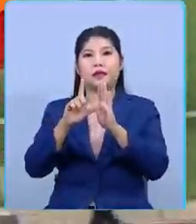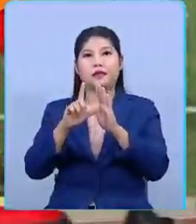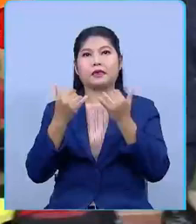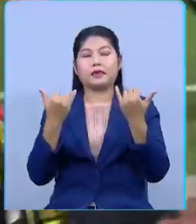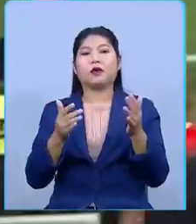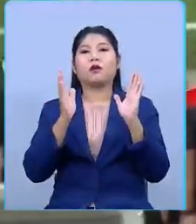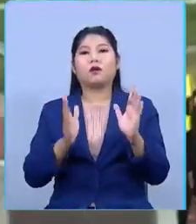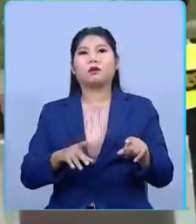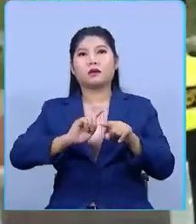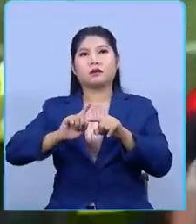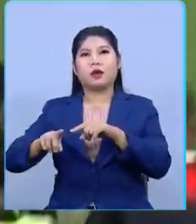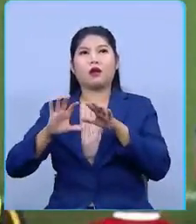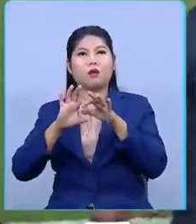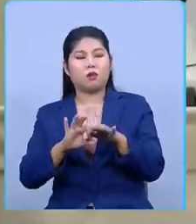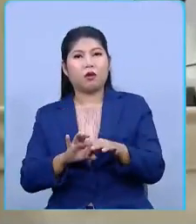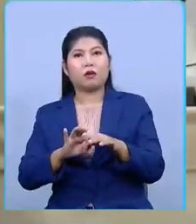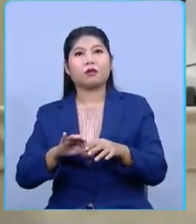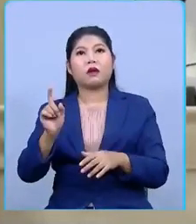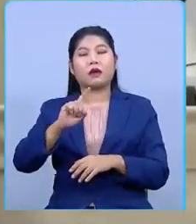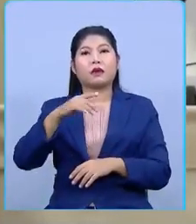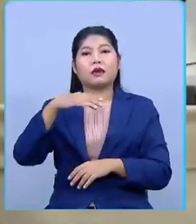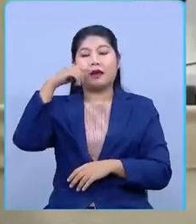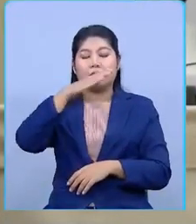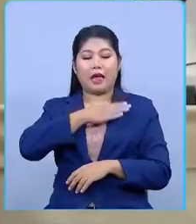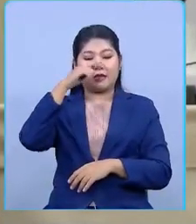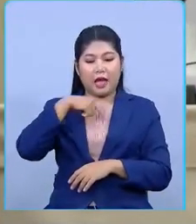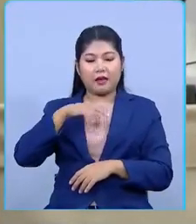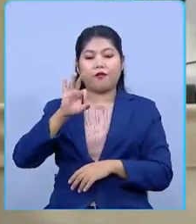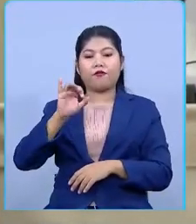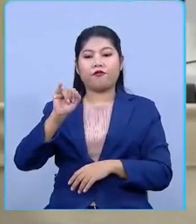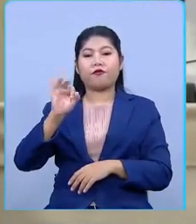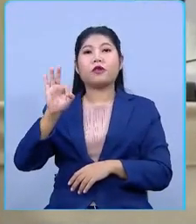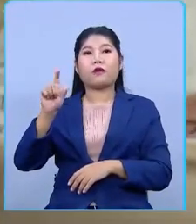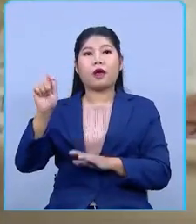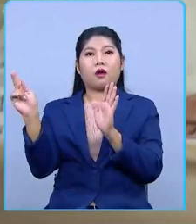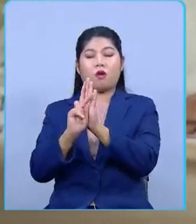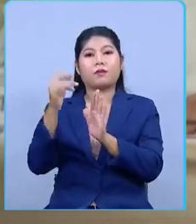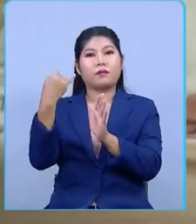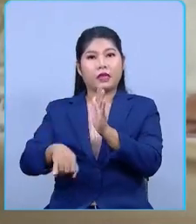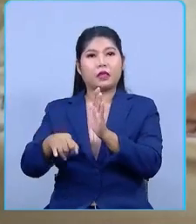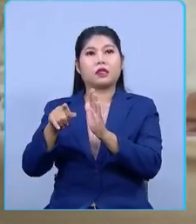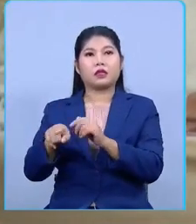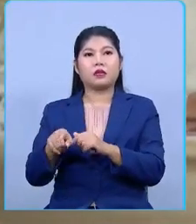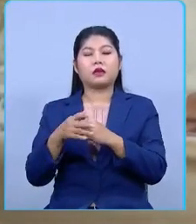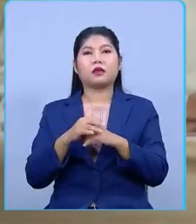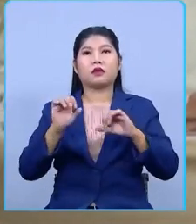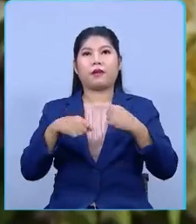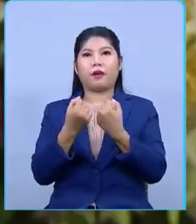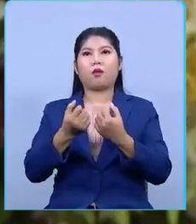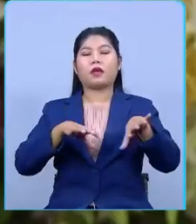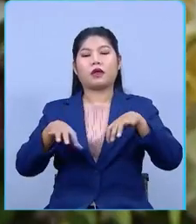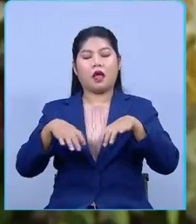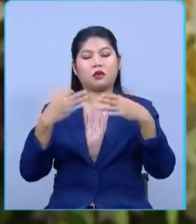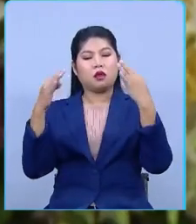เรื่องที่หลายฝ่ายกังวลว่ามีความเป็นไปได้ไหมที่ไทยจะโดน FIFAตั้งข้อหาว่าผิดกฎเนื่องจากการบริหารของงานสมาคมเนี่ยมันเป็นอิสระ